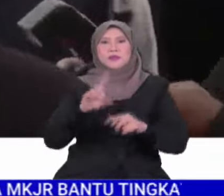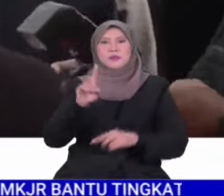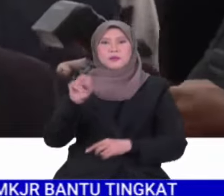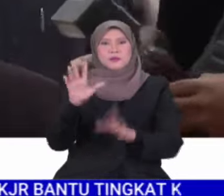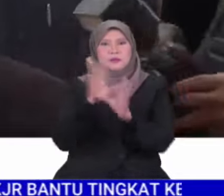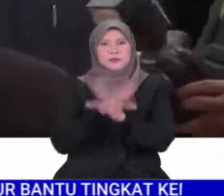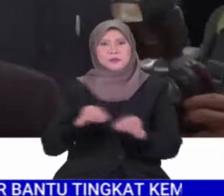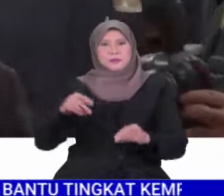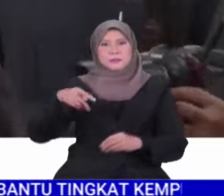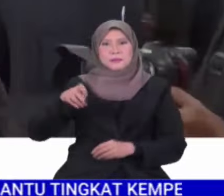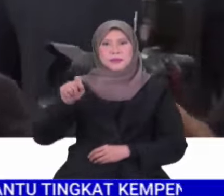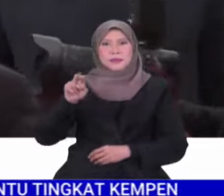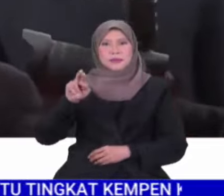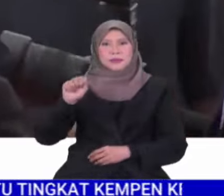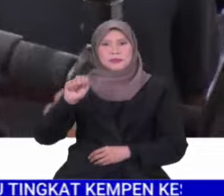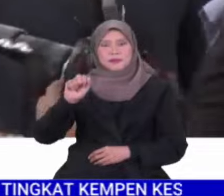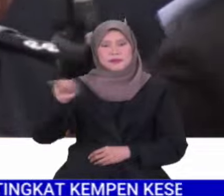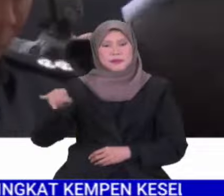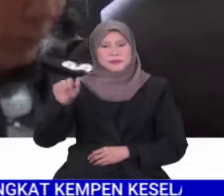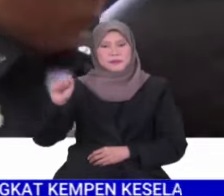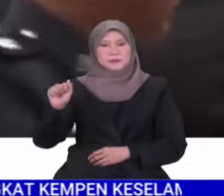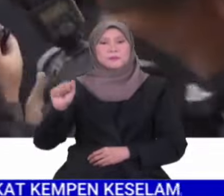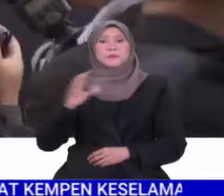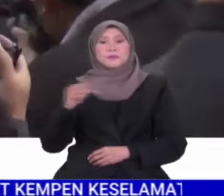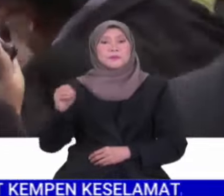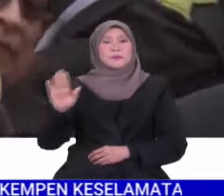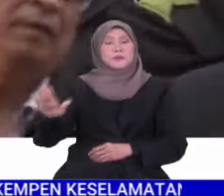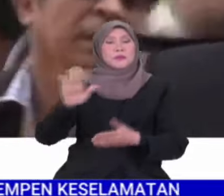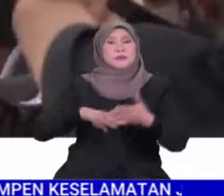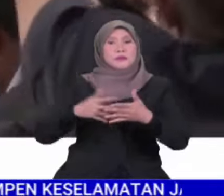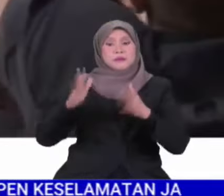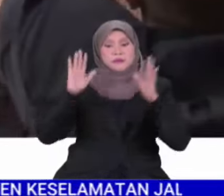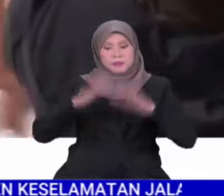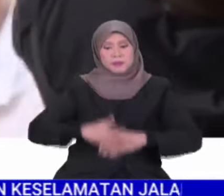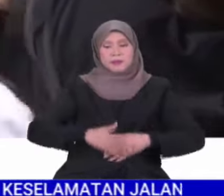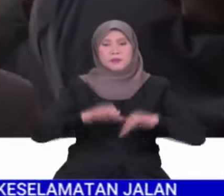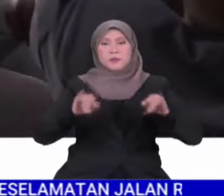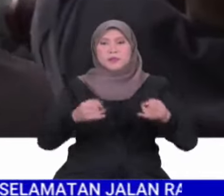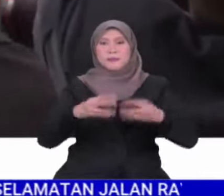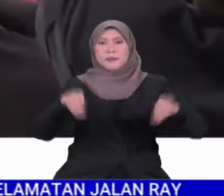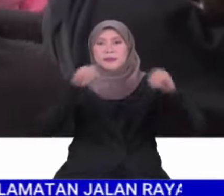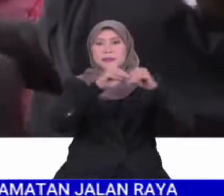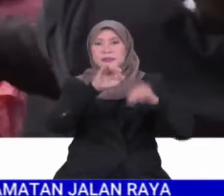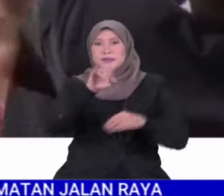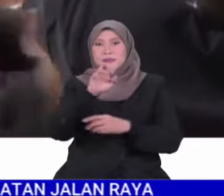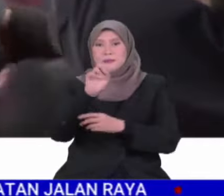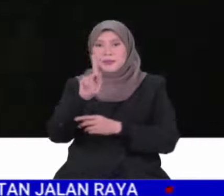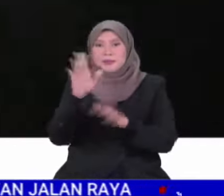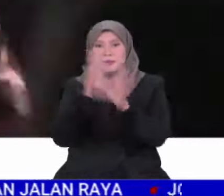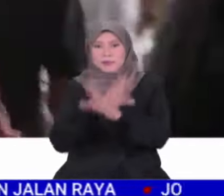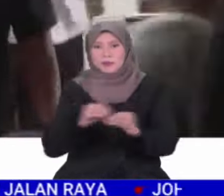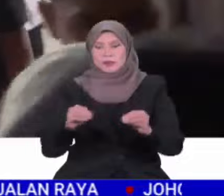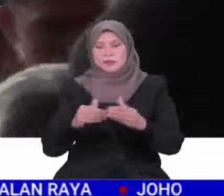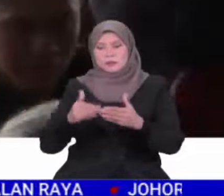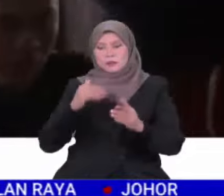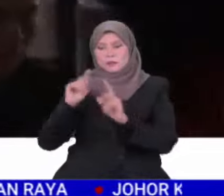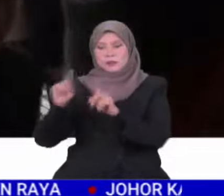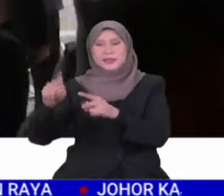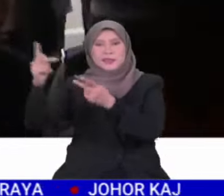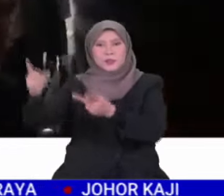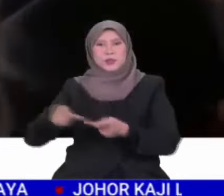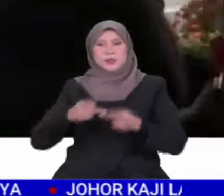Negeri Sarawak Petrajaya. Perdana Menteri kemudiannya dijadual menunaikan solat Jumaat di Masjid Jami' Negeri Sarawak sebelum menghadiri